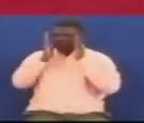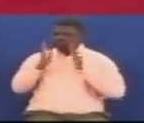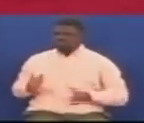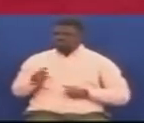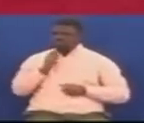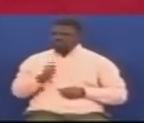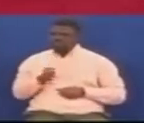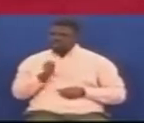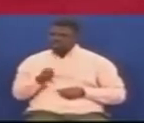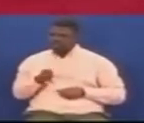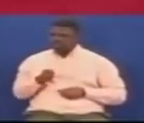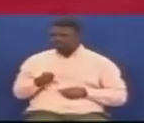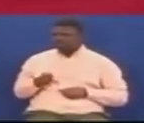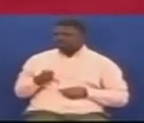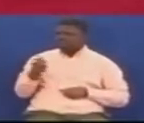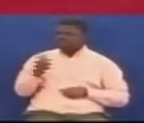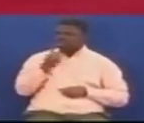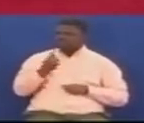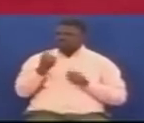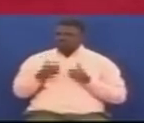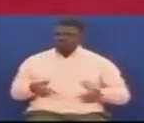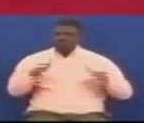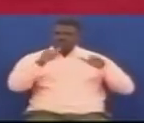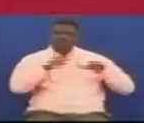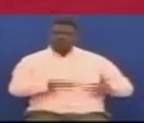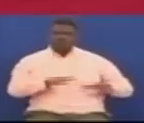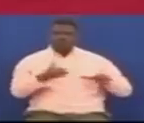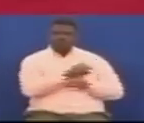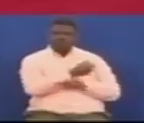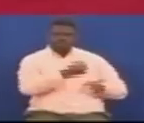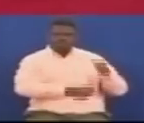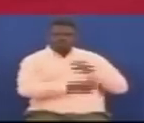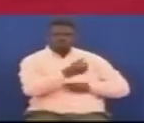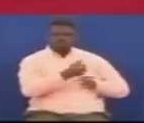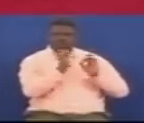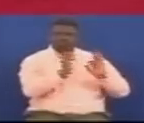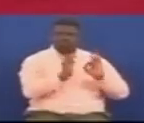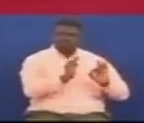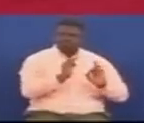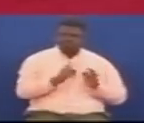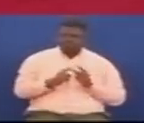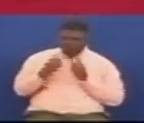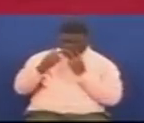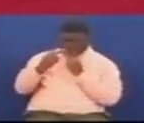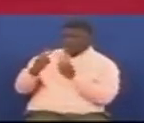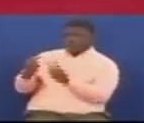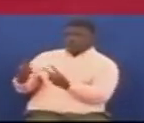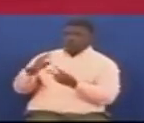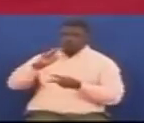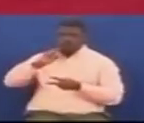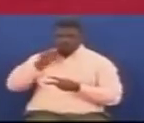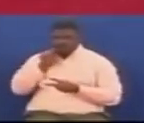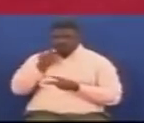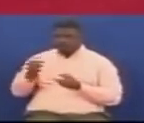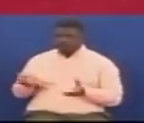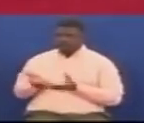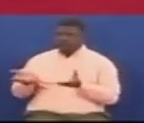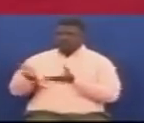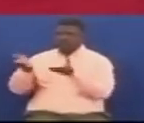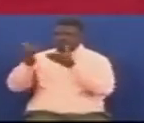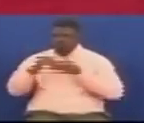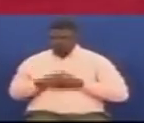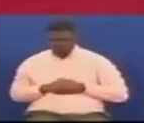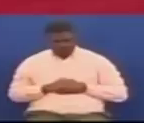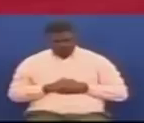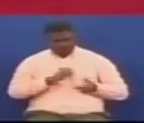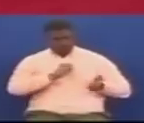taifa letu limebarikiwa kuwa na kiongozi shupavu, mchapakazi, mwenye maono na uthubutu wa kimaendeleo.